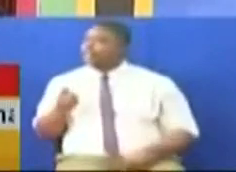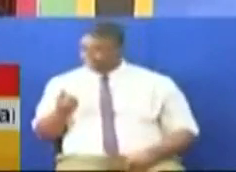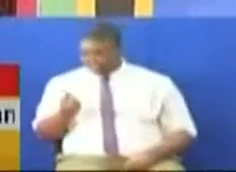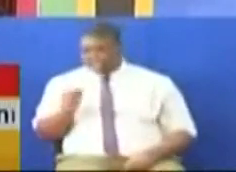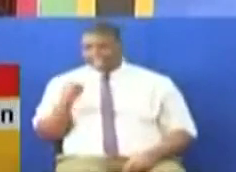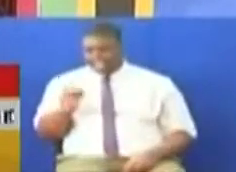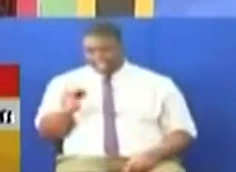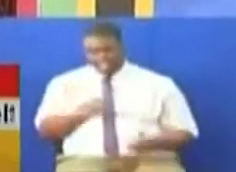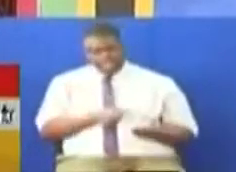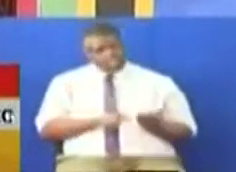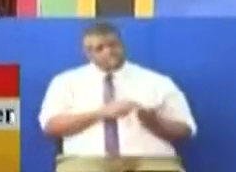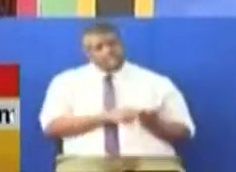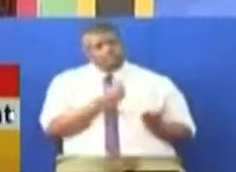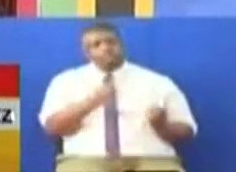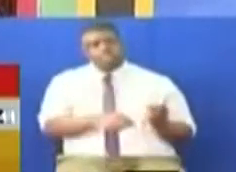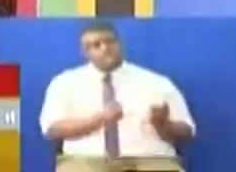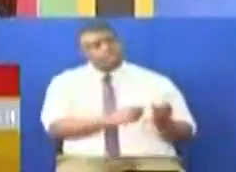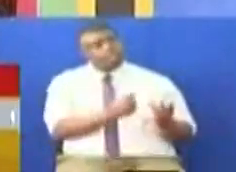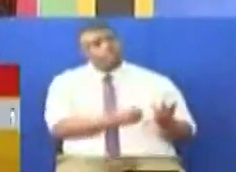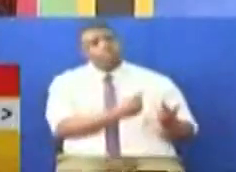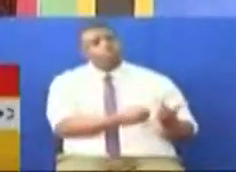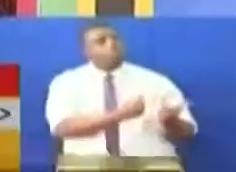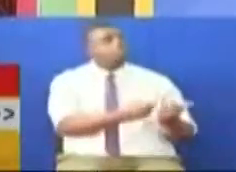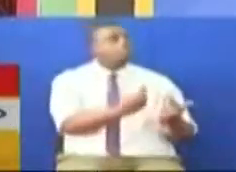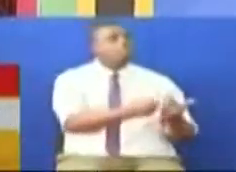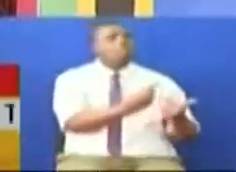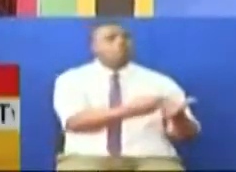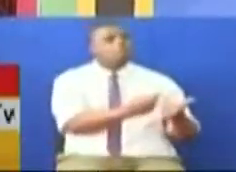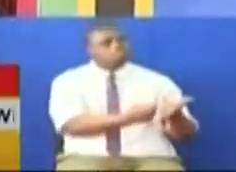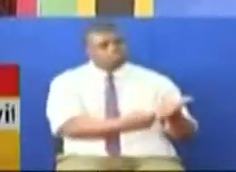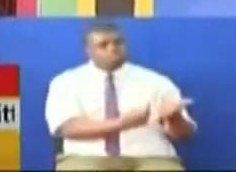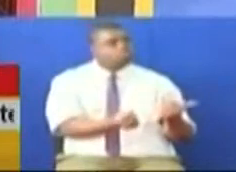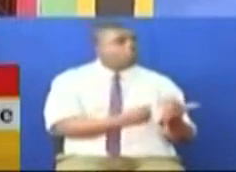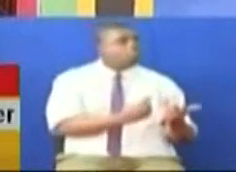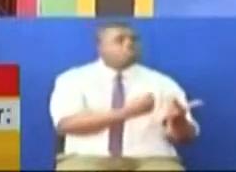ya kufanya mahesabu zilikuwa na thamani ya